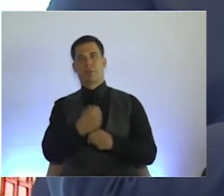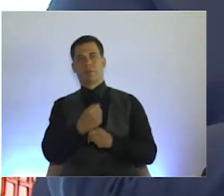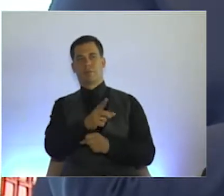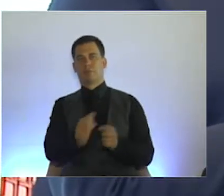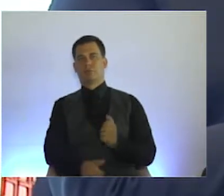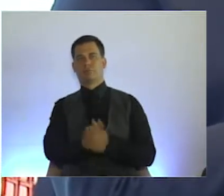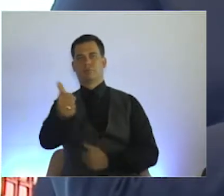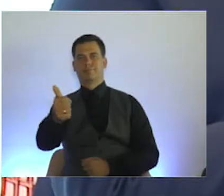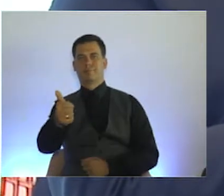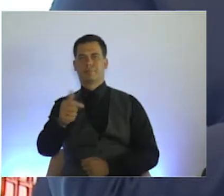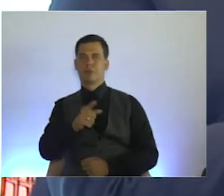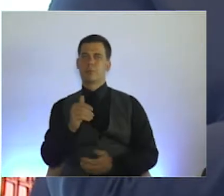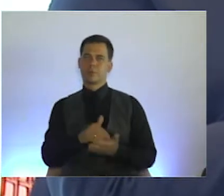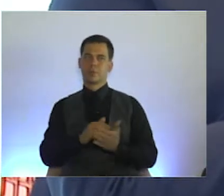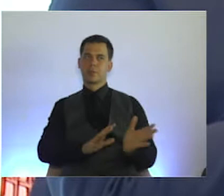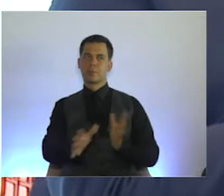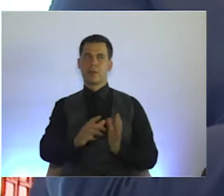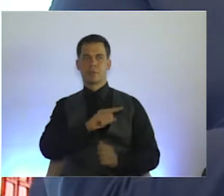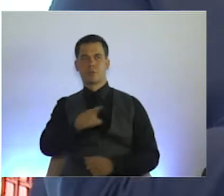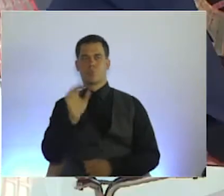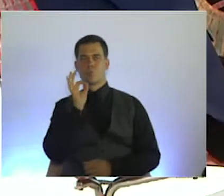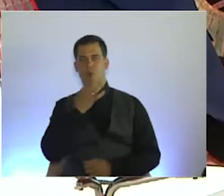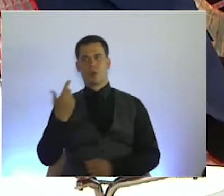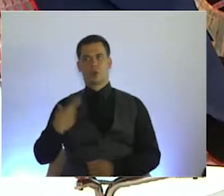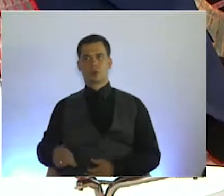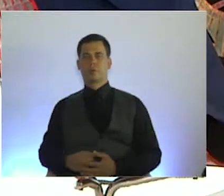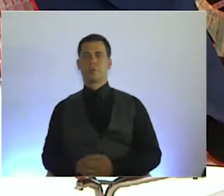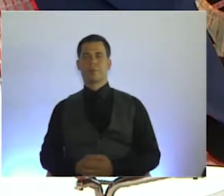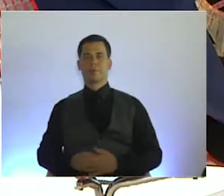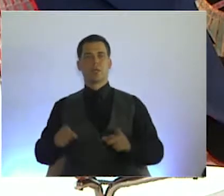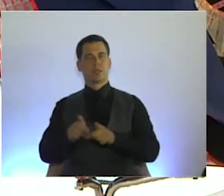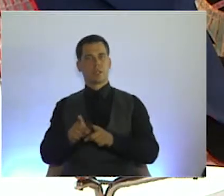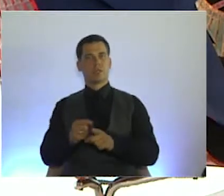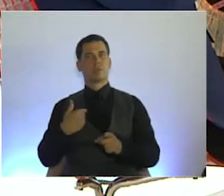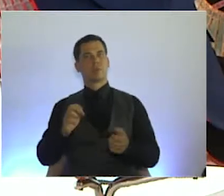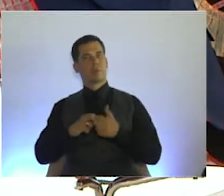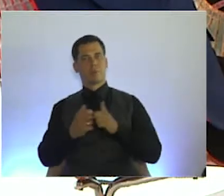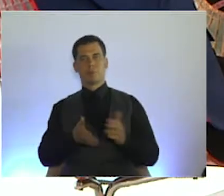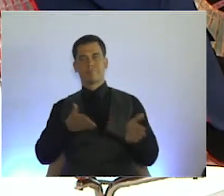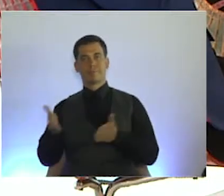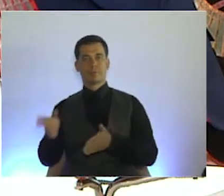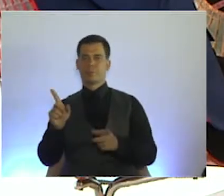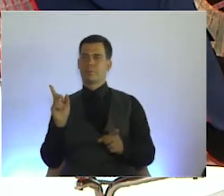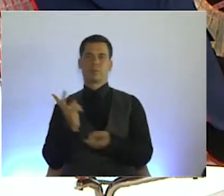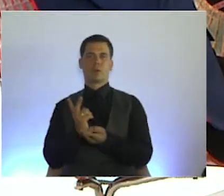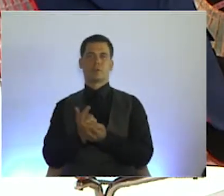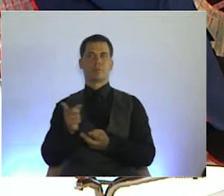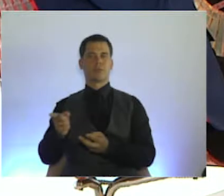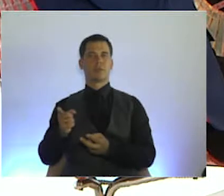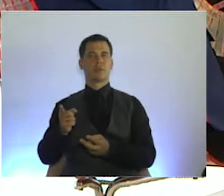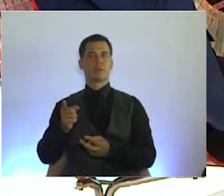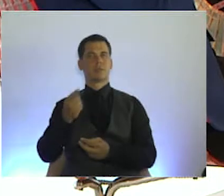pracownika i trzeba dbać o tego pracownika. Tak samo ten problem, proszę Państwa, zaczęły